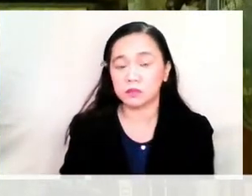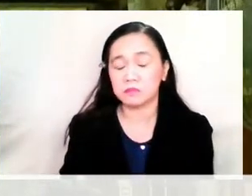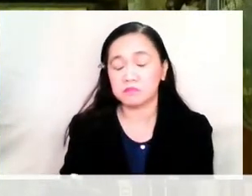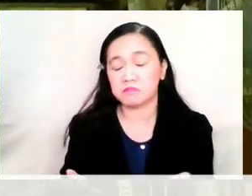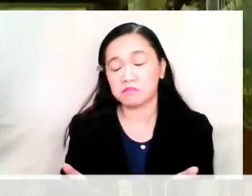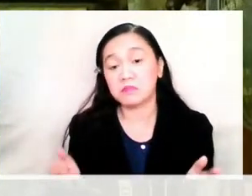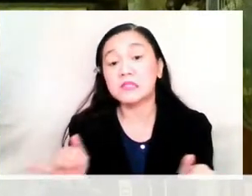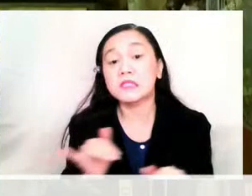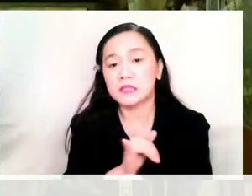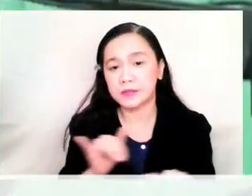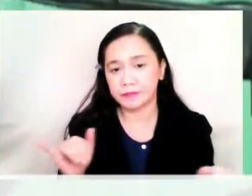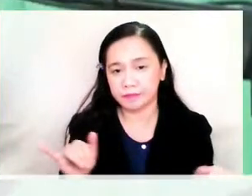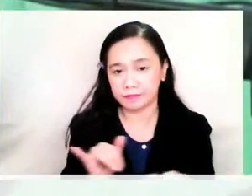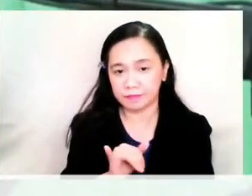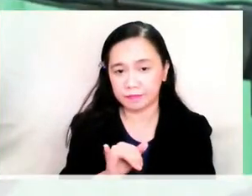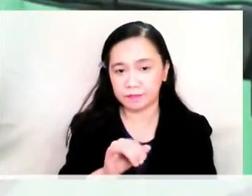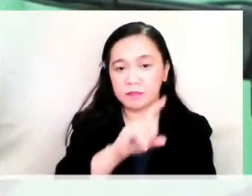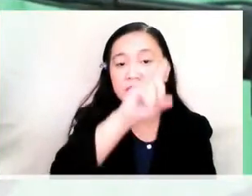sa atin.